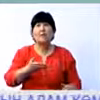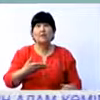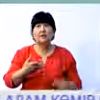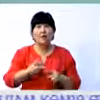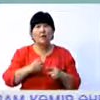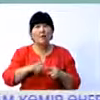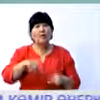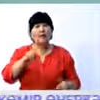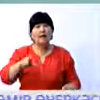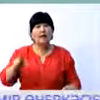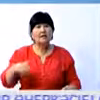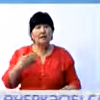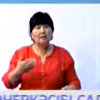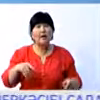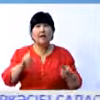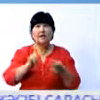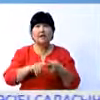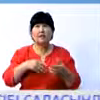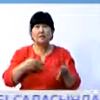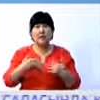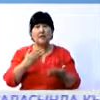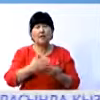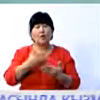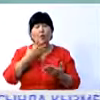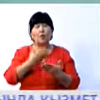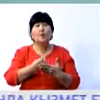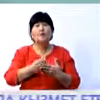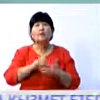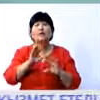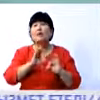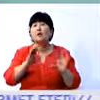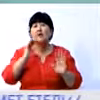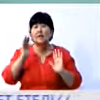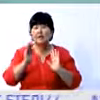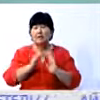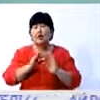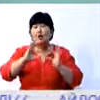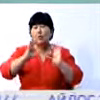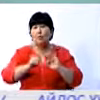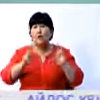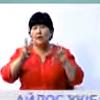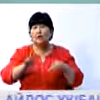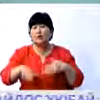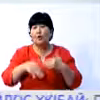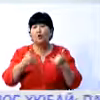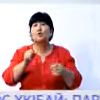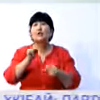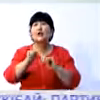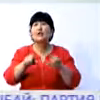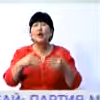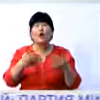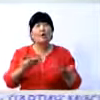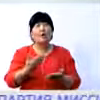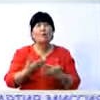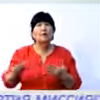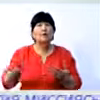осы азаматтармен тығыз байланыста болып, олардың уәждерін бәрін тыңдап, мұқият тексеріп, қолдау көрсету жөнінде тапсырылды. Олардың мәселе